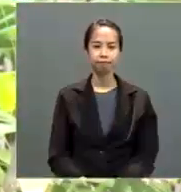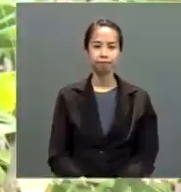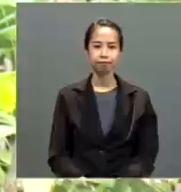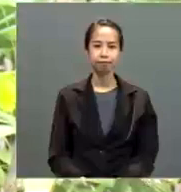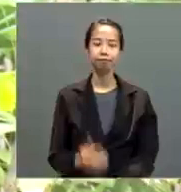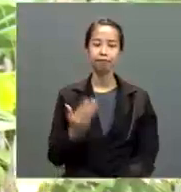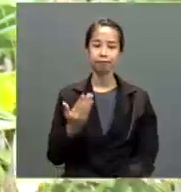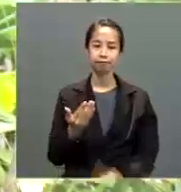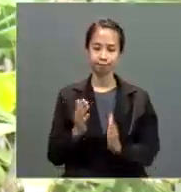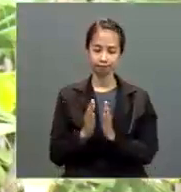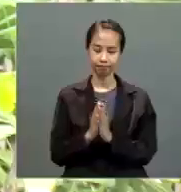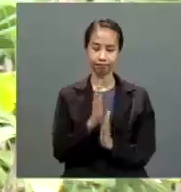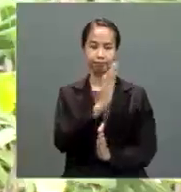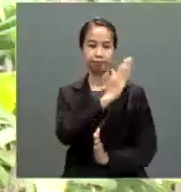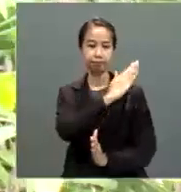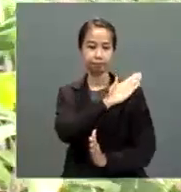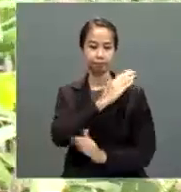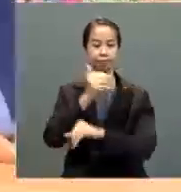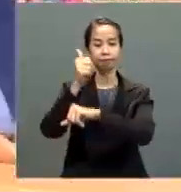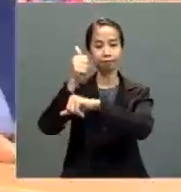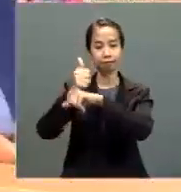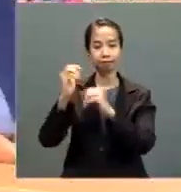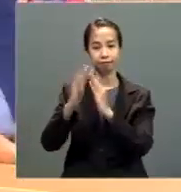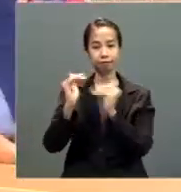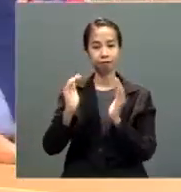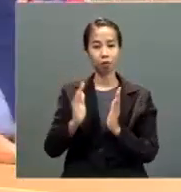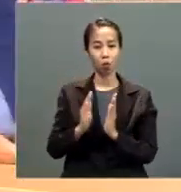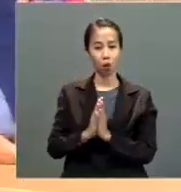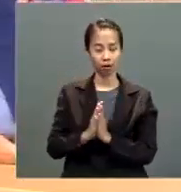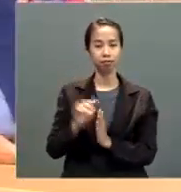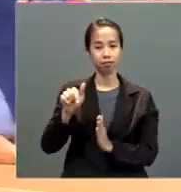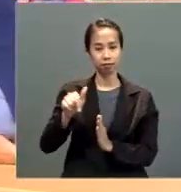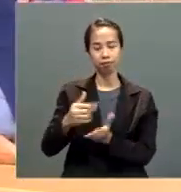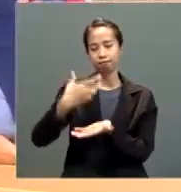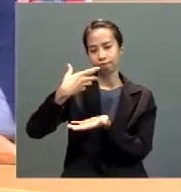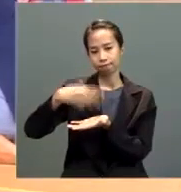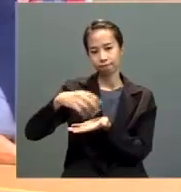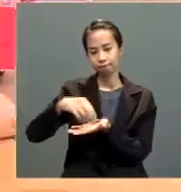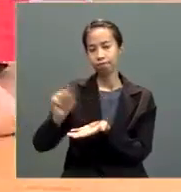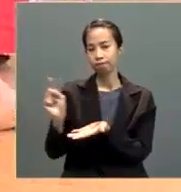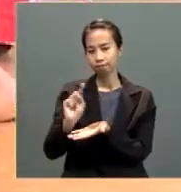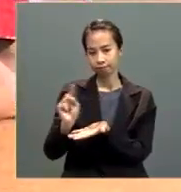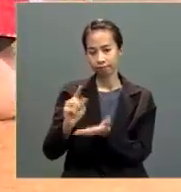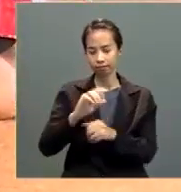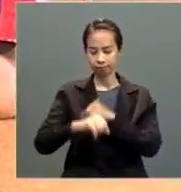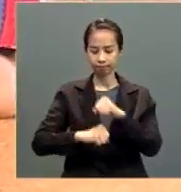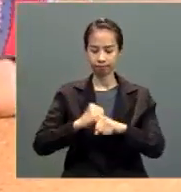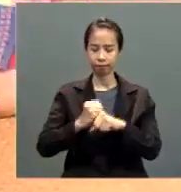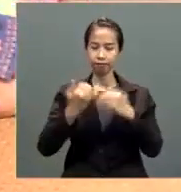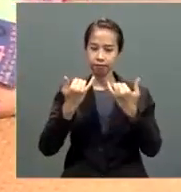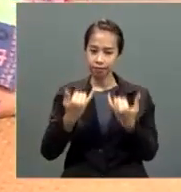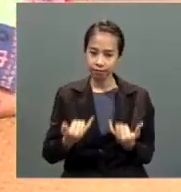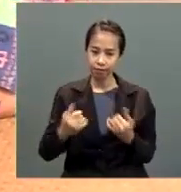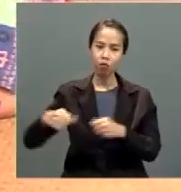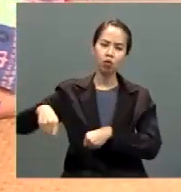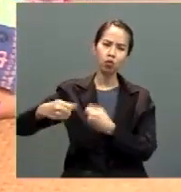ขณะที่พระราชวินัยสุนทรผู้ช่วยเจ้าอาวาสวัดพระราม9กาญจนาภิเษกก็ให้แง่คิดนะครับบอกว่าแม้ว่าปีนี้บรรยากาศสงกร